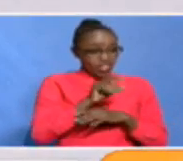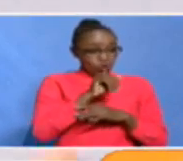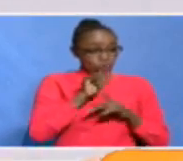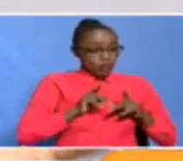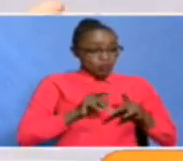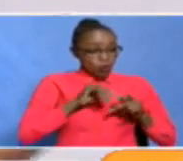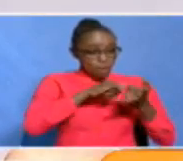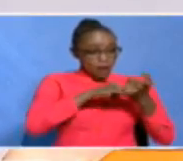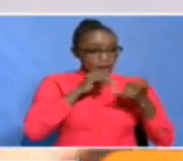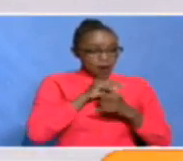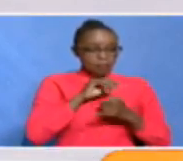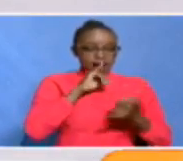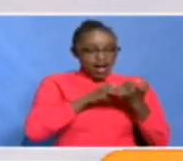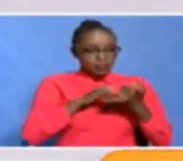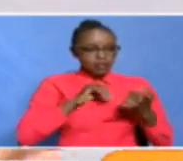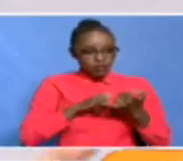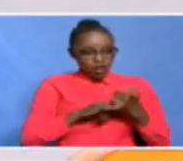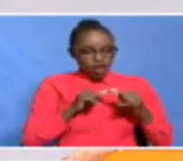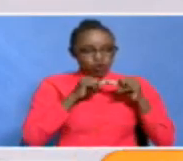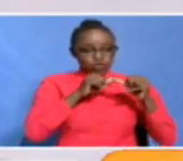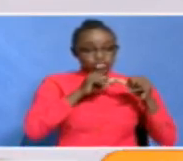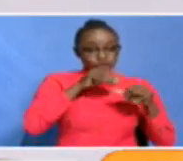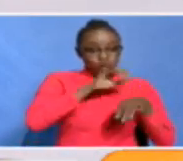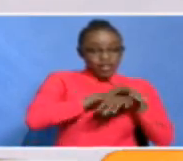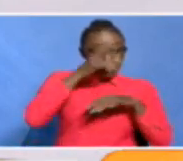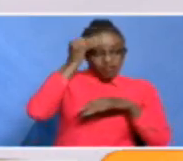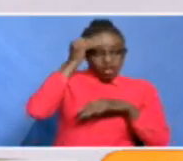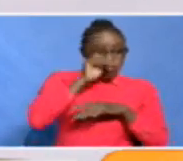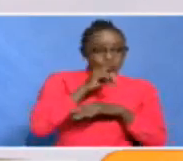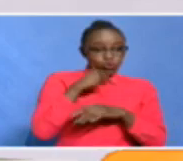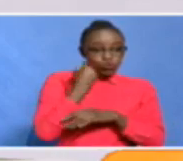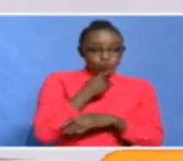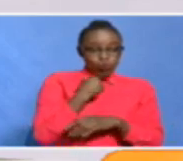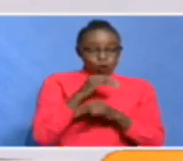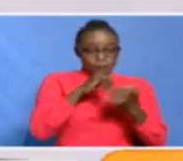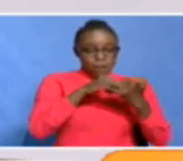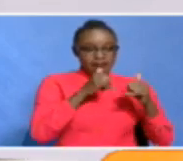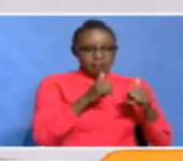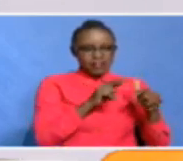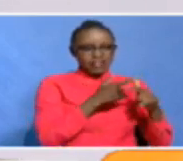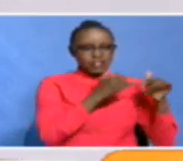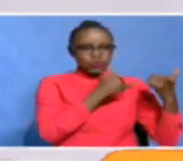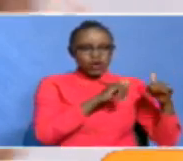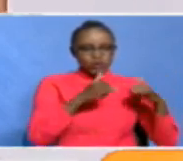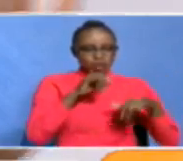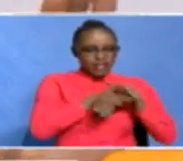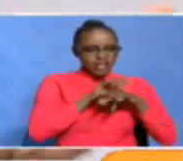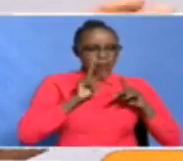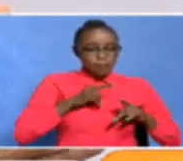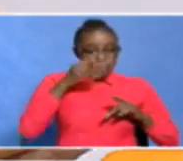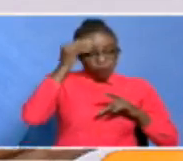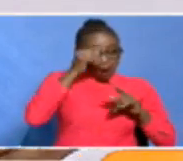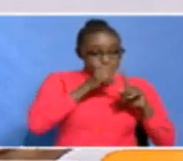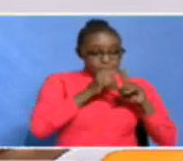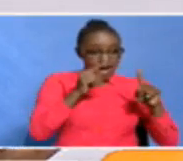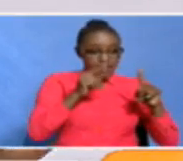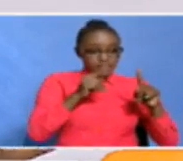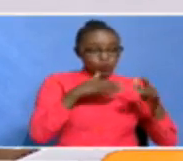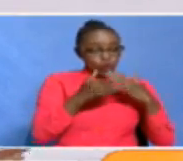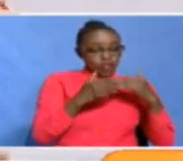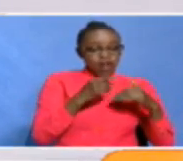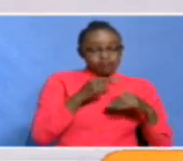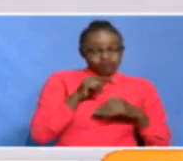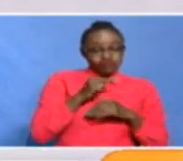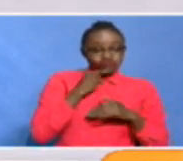ndoa, bibi na bwana, wajibidishe kupata elimu. Na wale ambao hawajaoana wajaribu kutafuta watu wenye elimu. Lakini kama ninavyosoma Msafwari